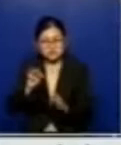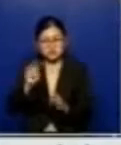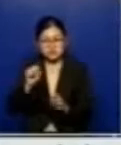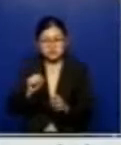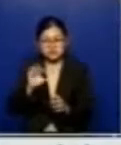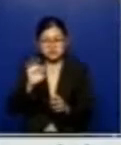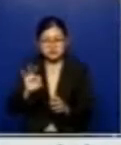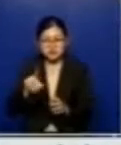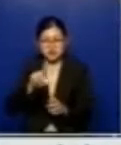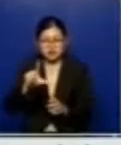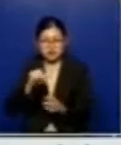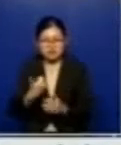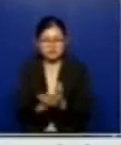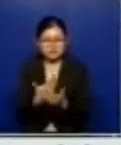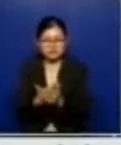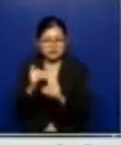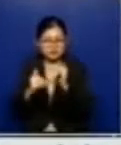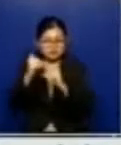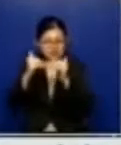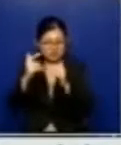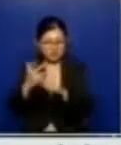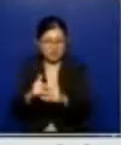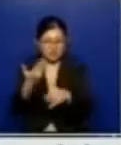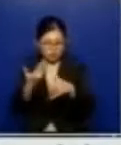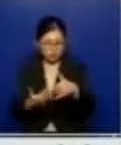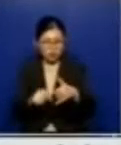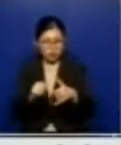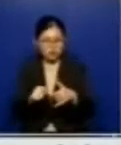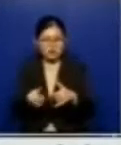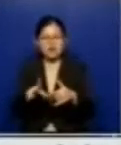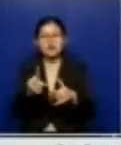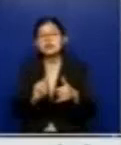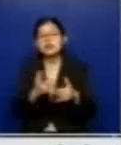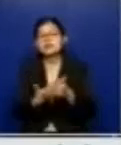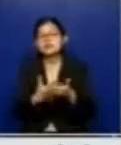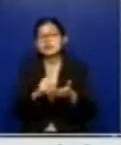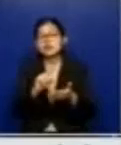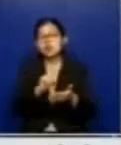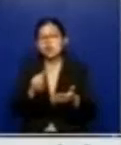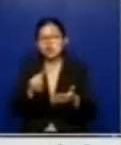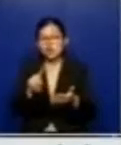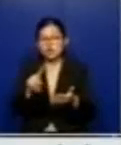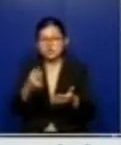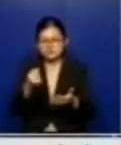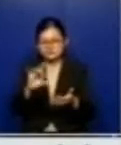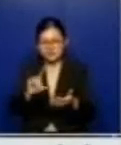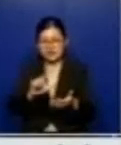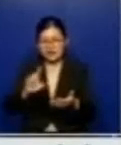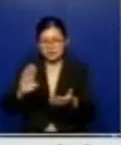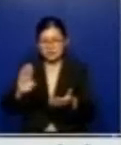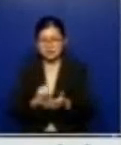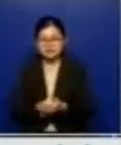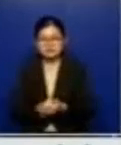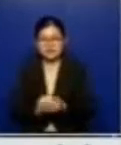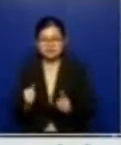นะครับใช้เงินพัฒนาศักยภาพคนทั้งตลอดชีวิตแค่118ล้านบาทนะครับแล้วก็สร้าง